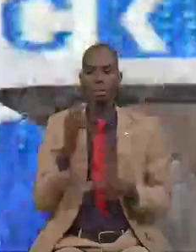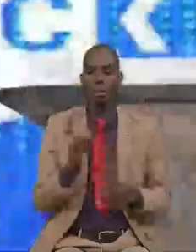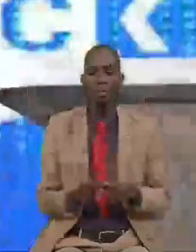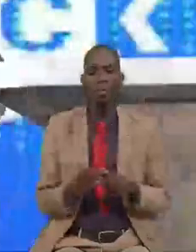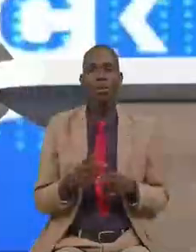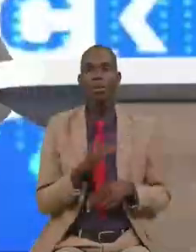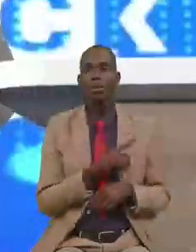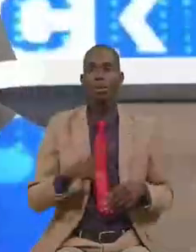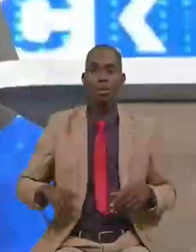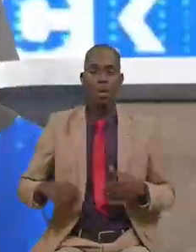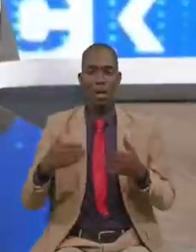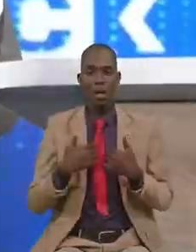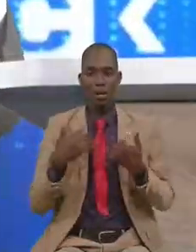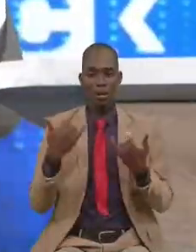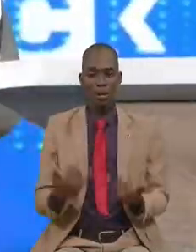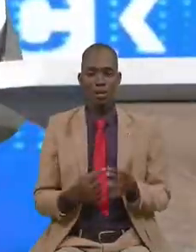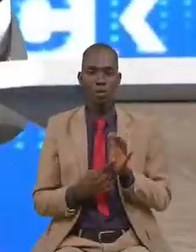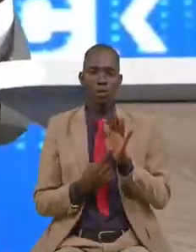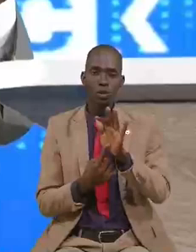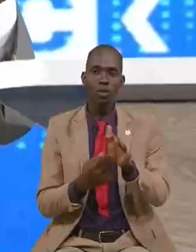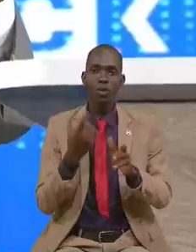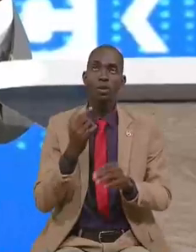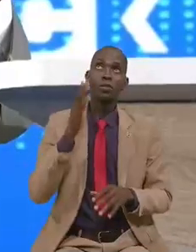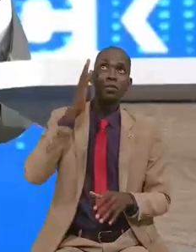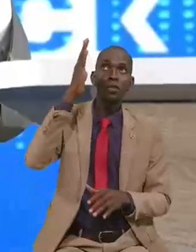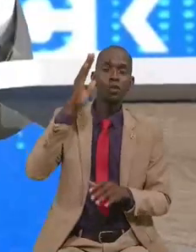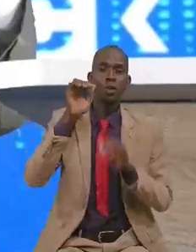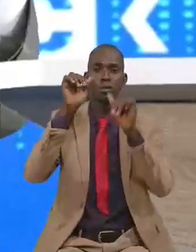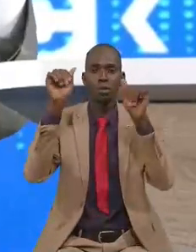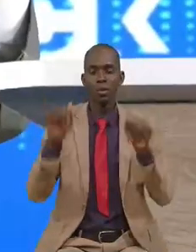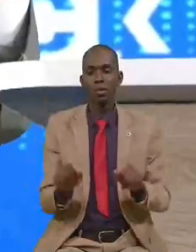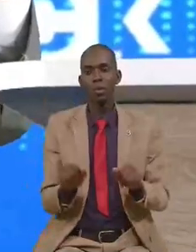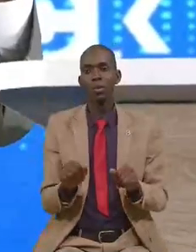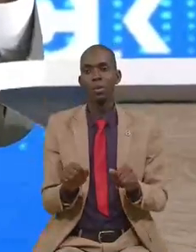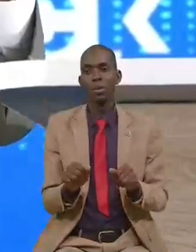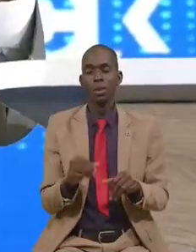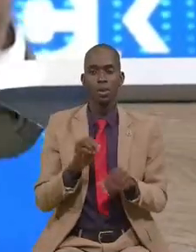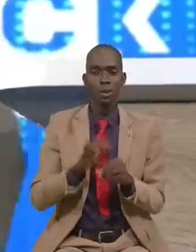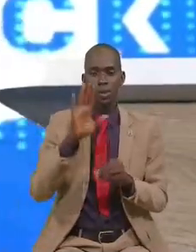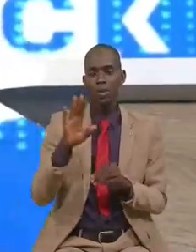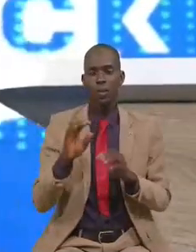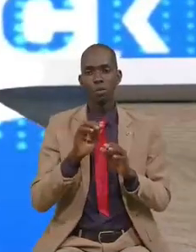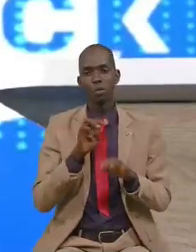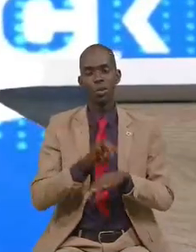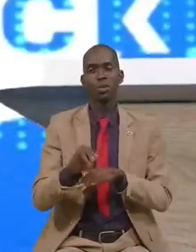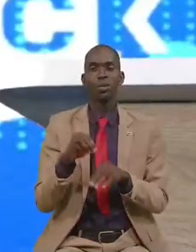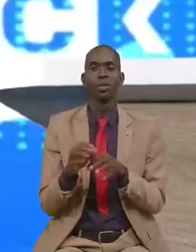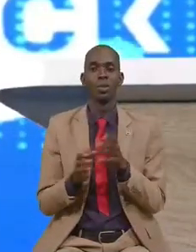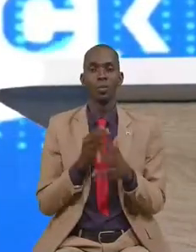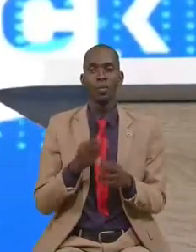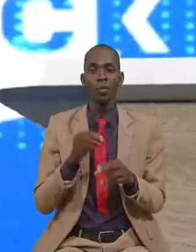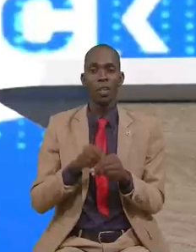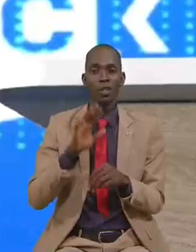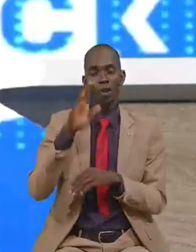Le Seigneur t'a révélé l'image du futur, de ton ministère, dans ton appel.